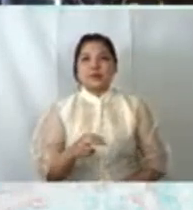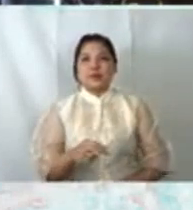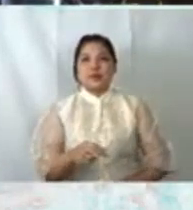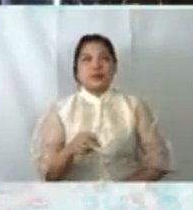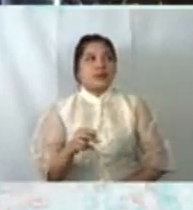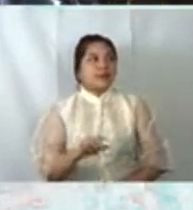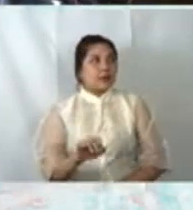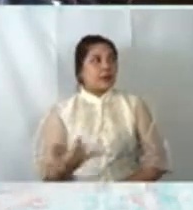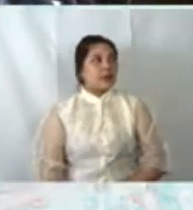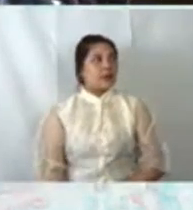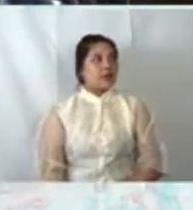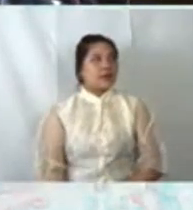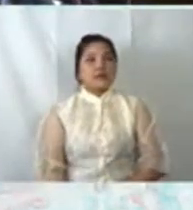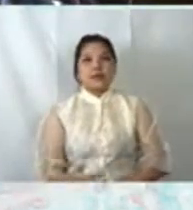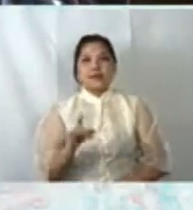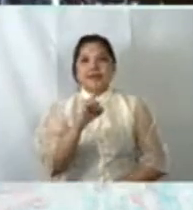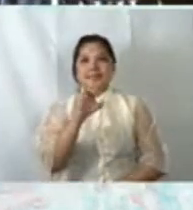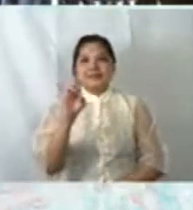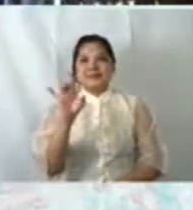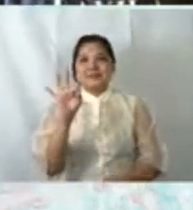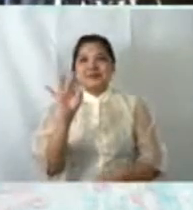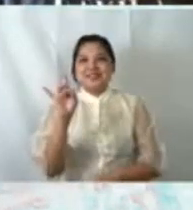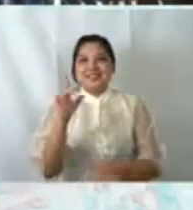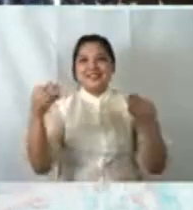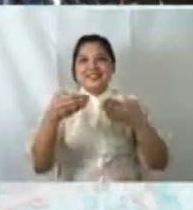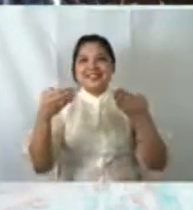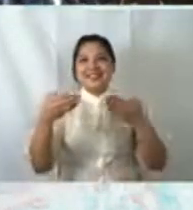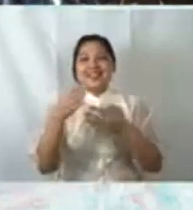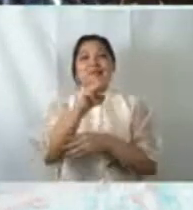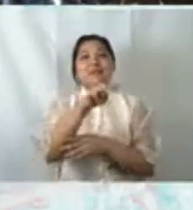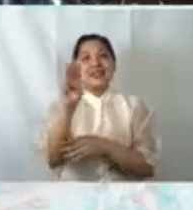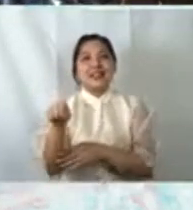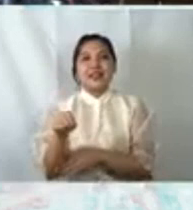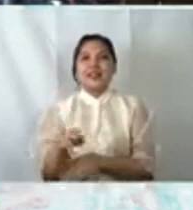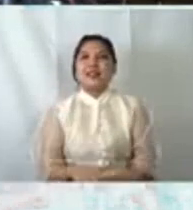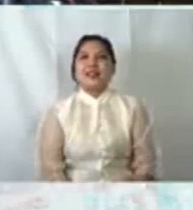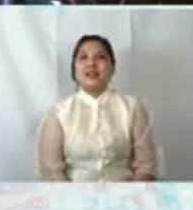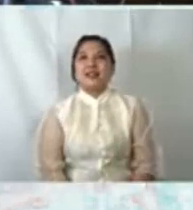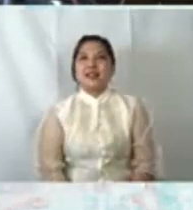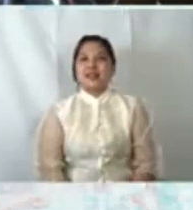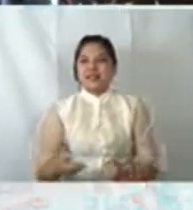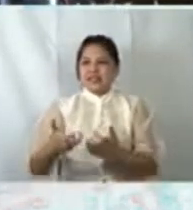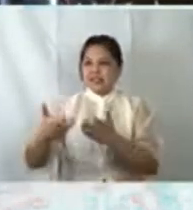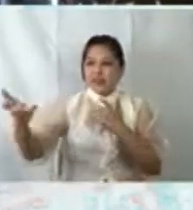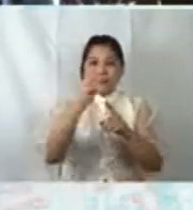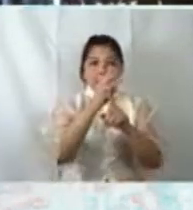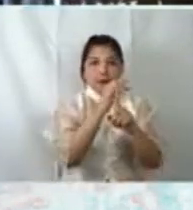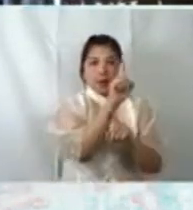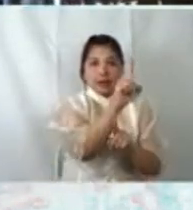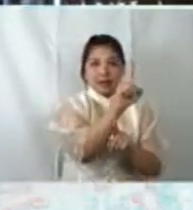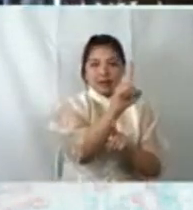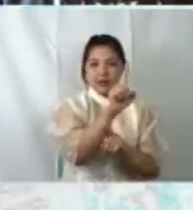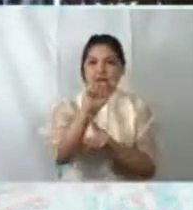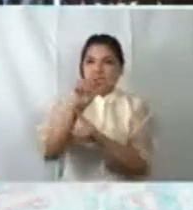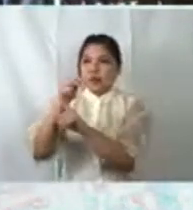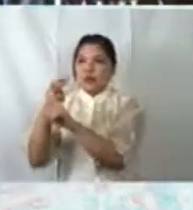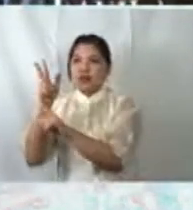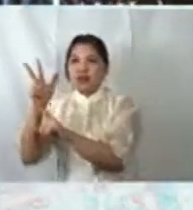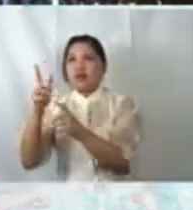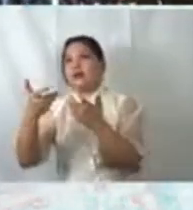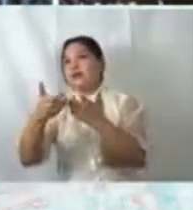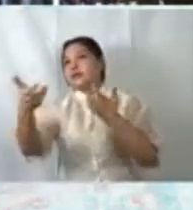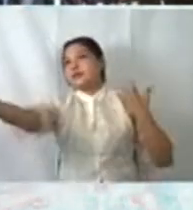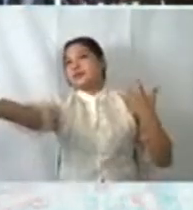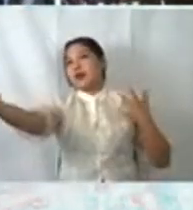doon sa tinatawag natin na MAC Battle of Manila. Malayo po yung agwat noon, May 1, August